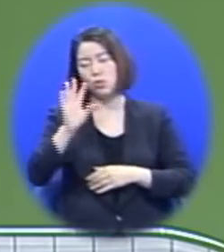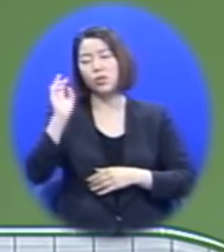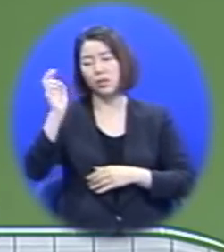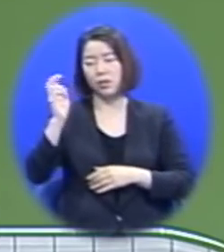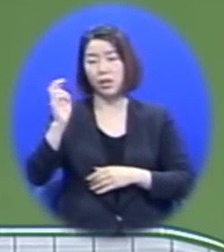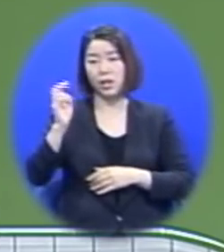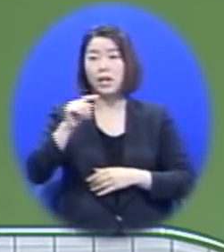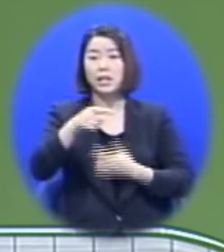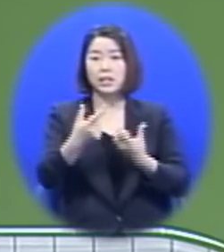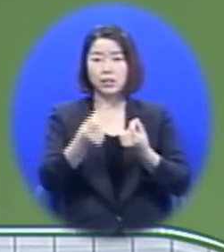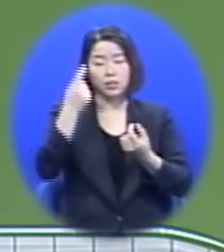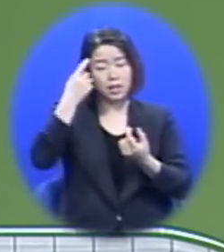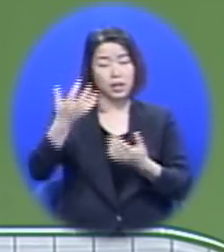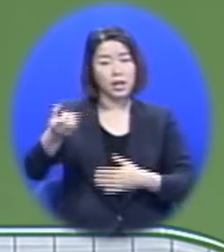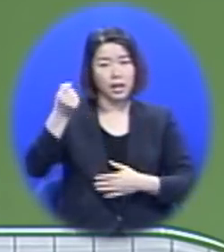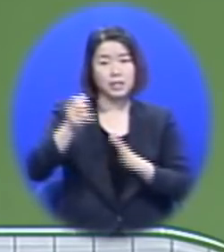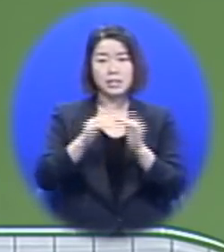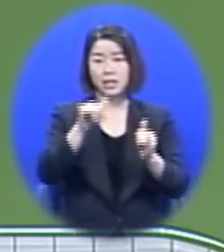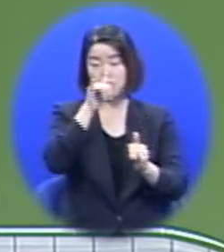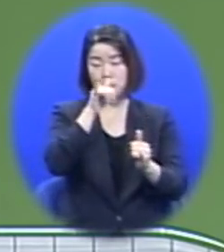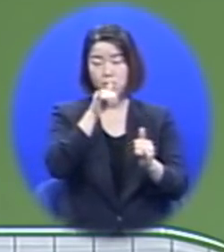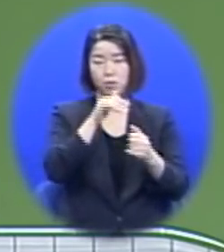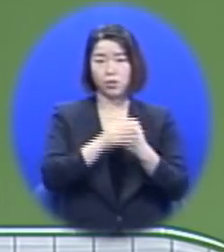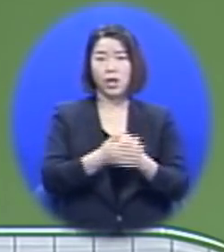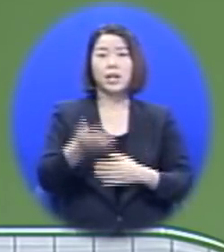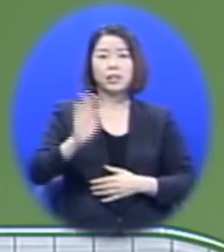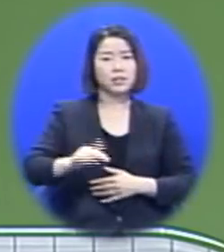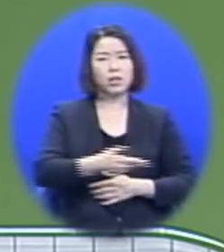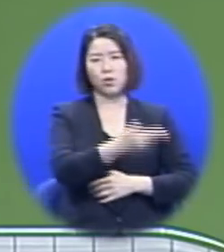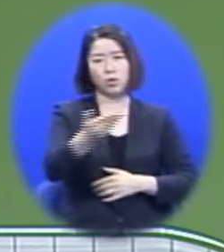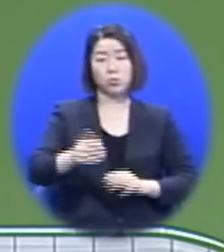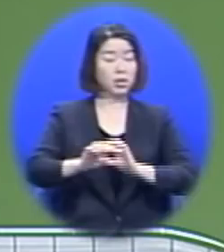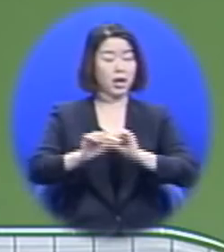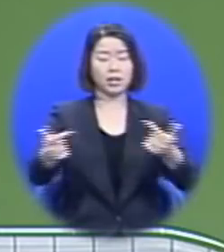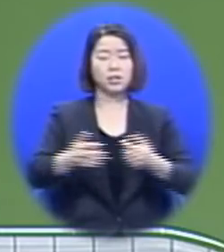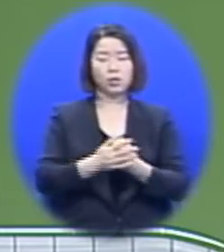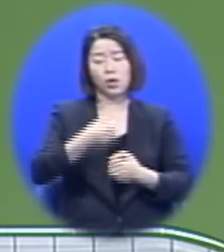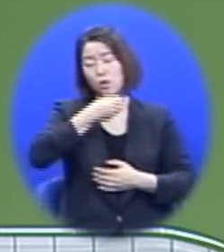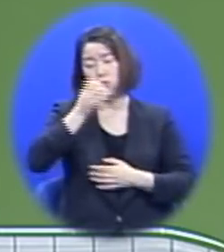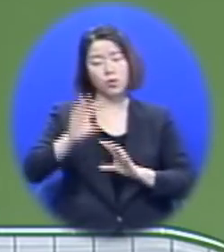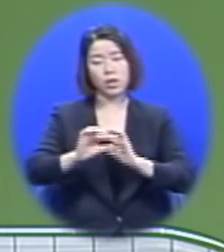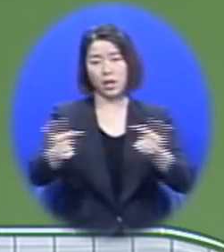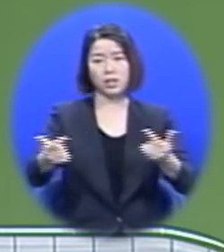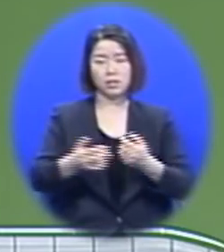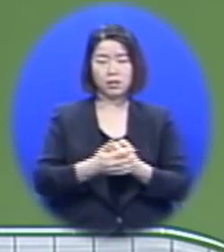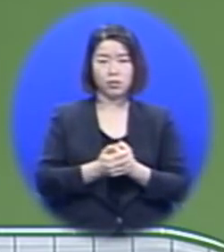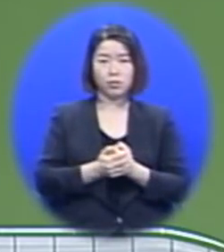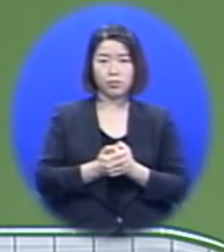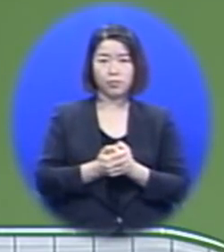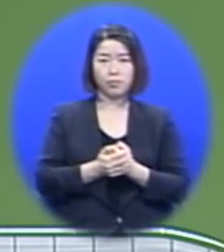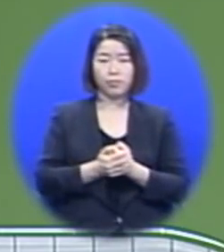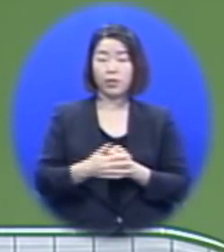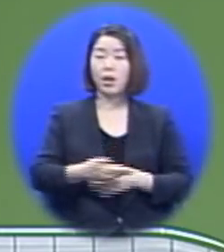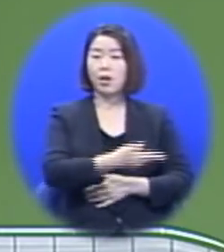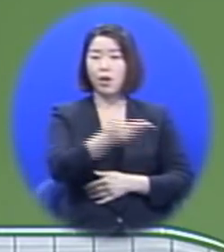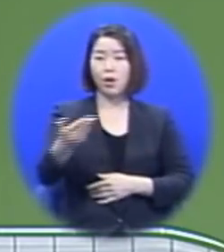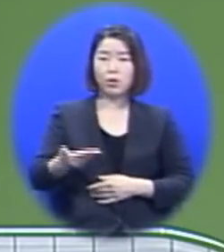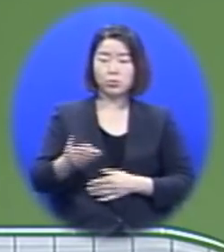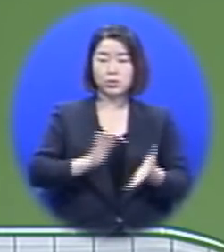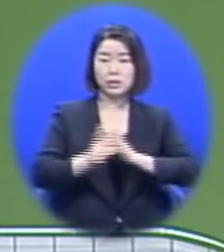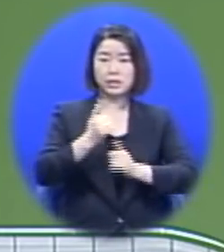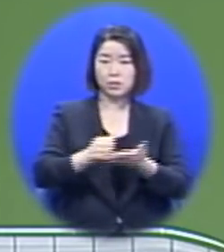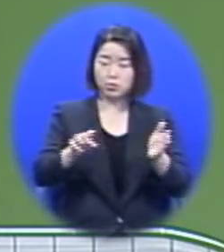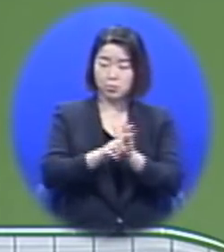이렇게 생각하는 분들이 있으신 것 같아요. 근데 여러분, 아니에요. 유행 아닙니다. 여러분, 예수를